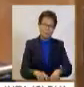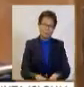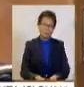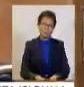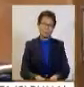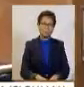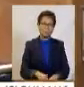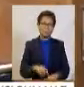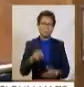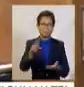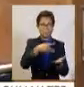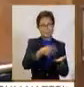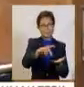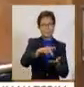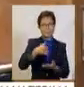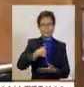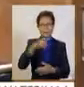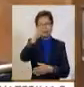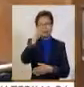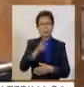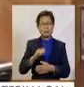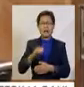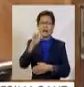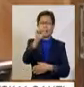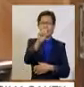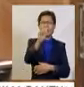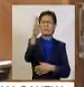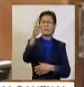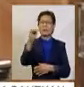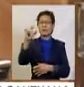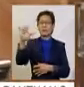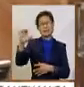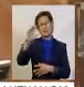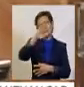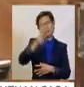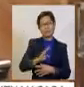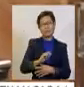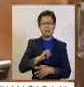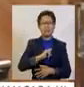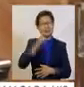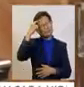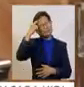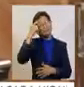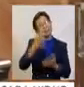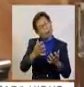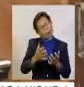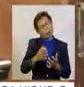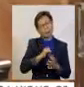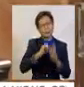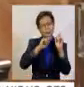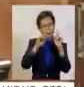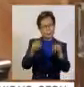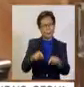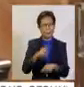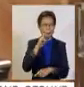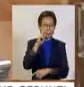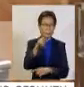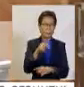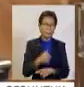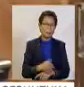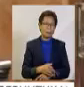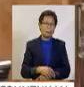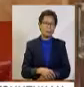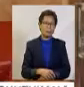Lagu yang saya nyanyikan tadi, saya tidak pernah bernyanyi dengan A. Ramli di atas panggung. Jadi saya teringin, waktu saya ke mahkamah, nampak baju arwah